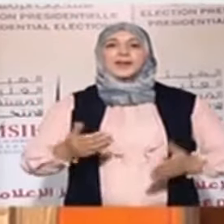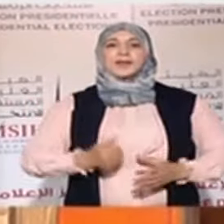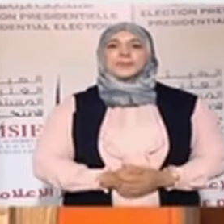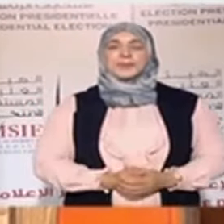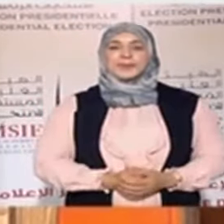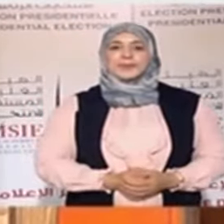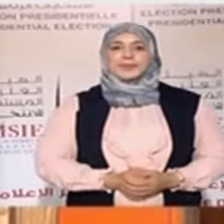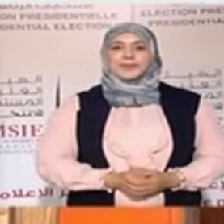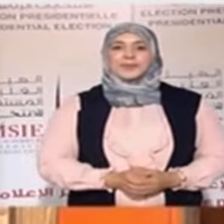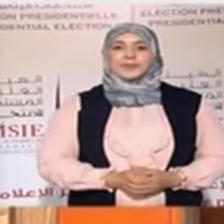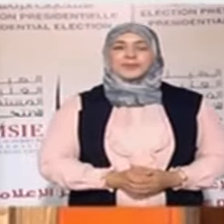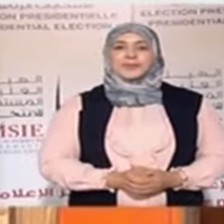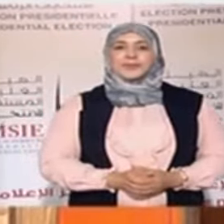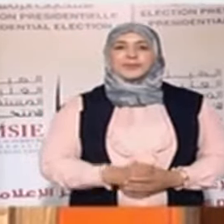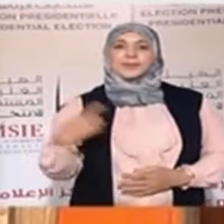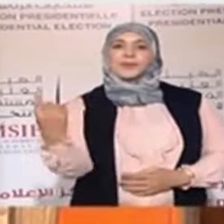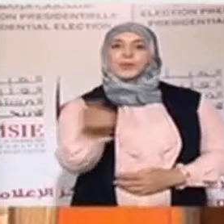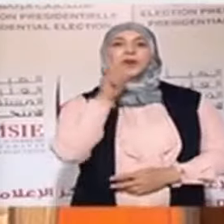حضرات سيدات والسادة،